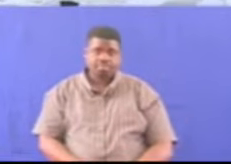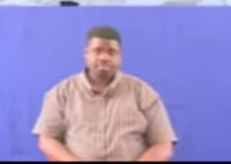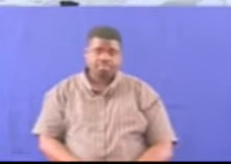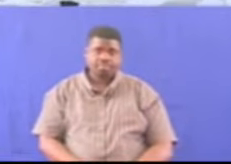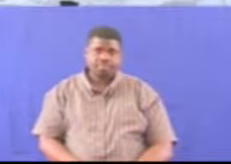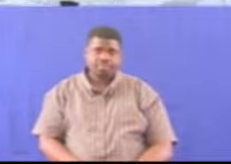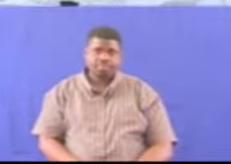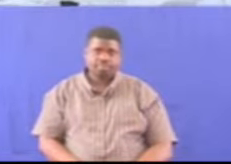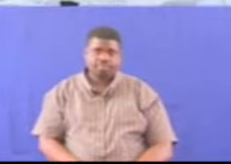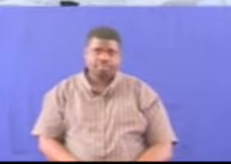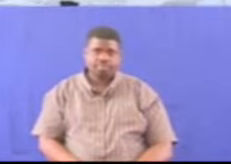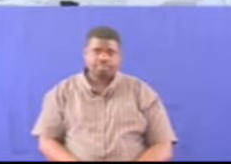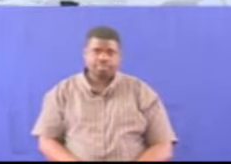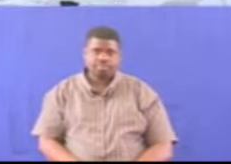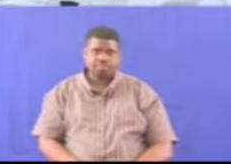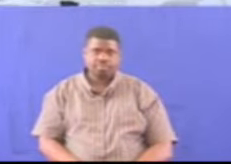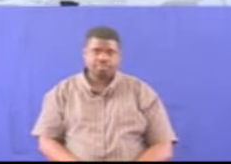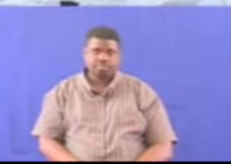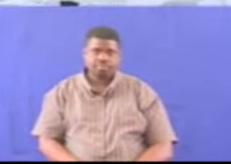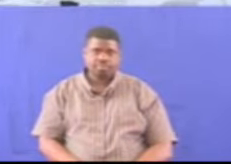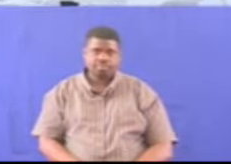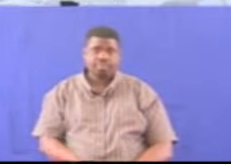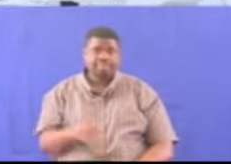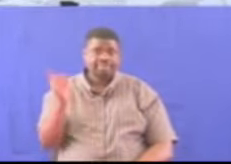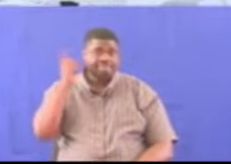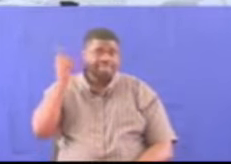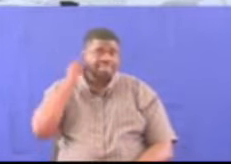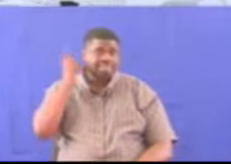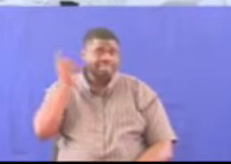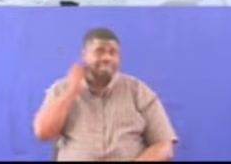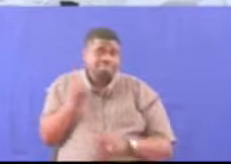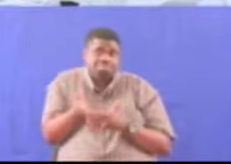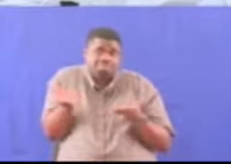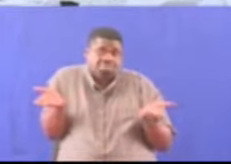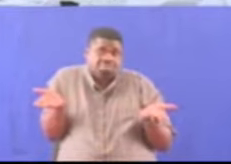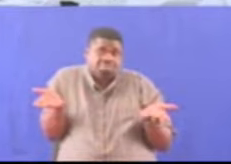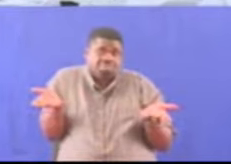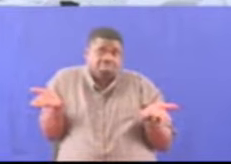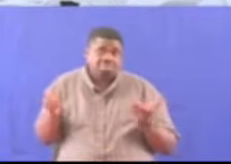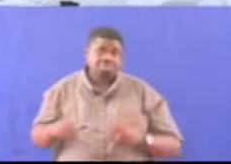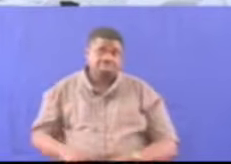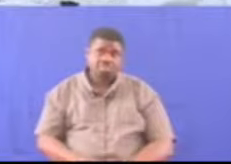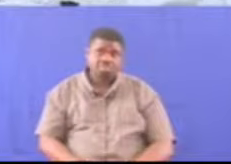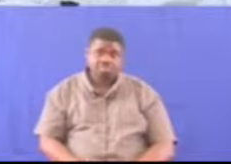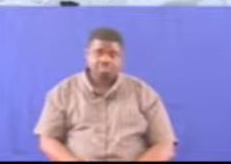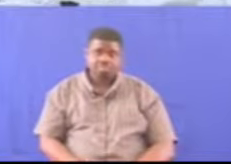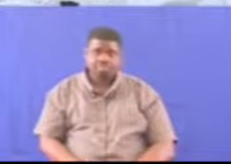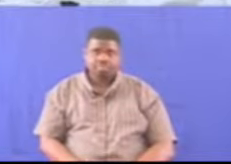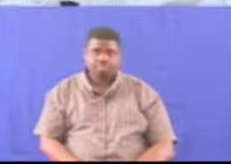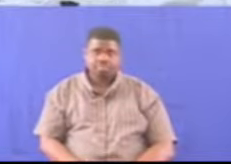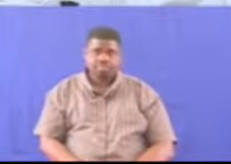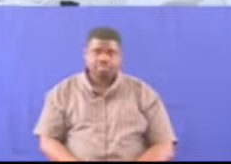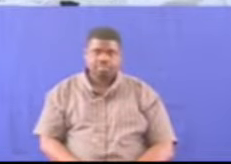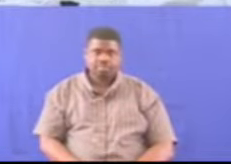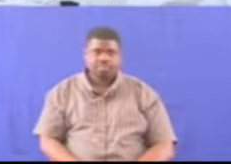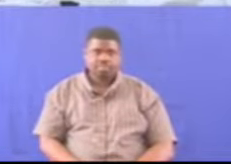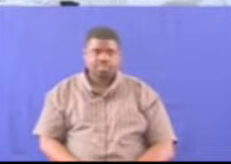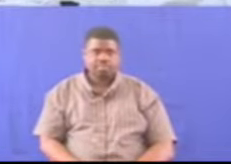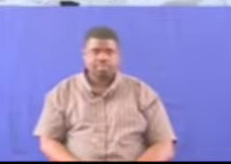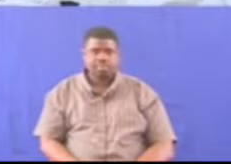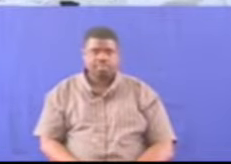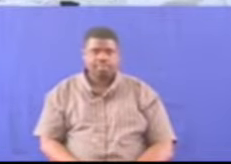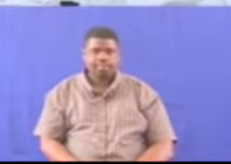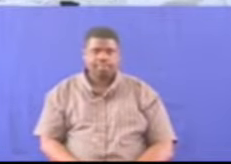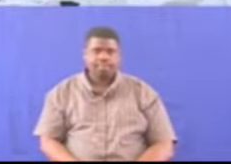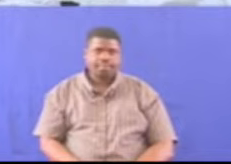kumwalika kwa niaba ya wabunge wote sasa aweze kusema maneno machache Mheshimiwa Ora Ninjeza, lakini ambaye pia kwa